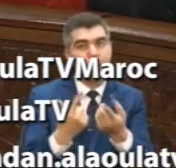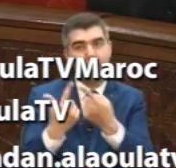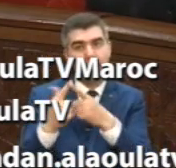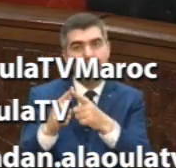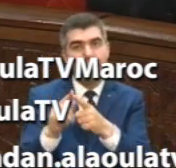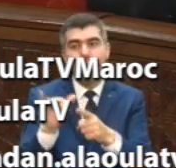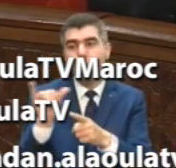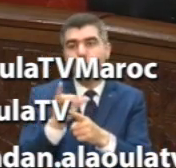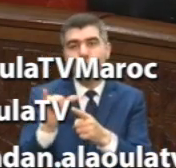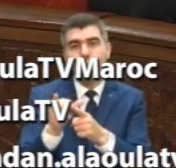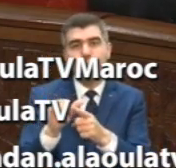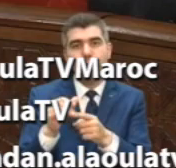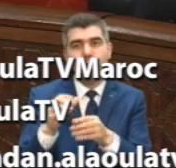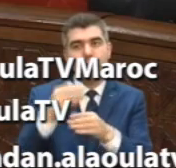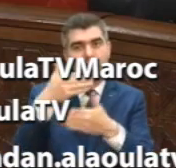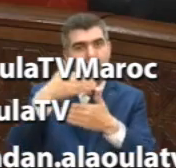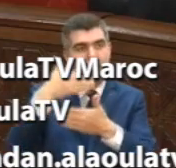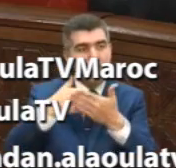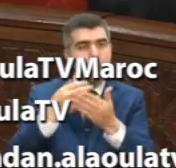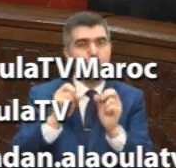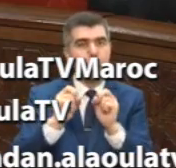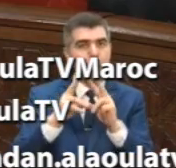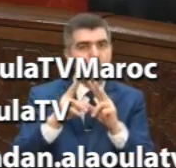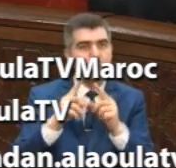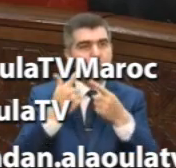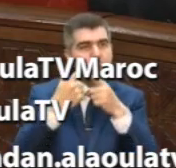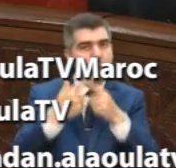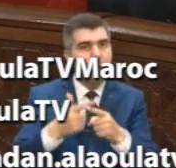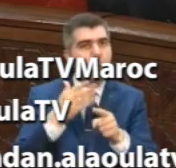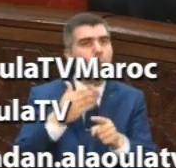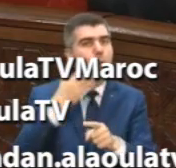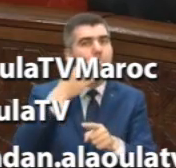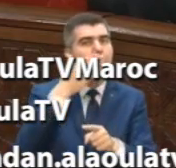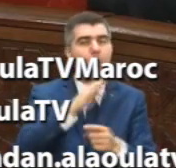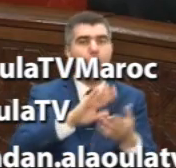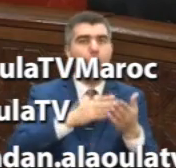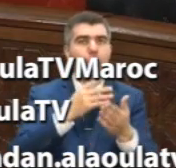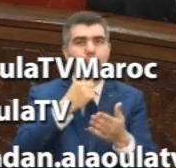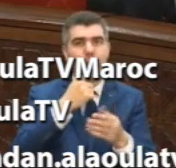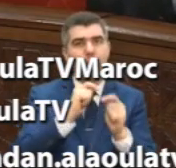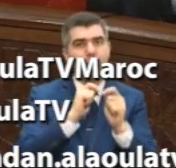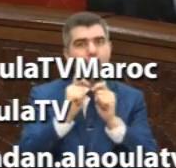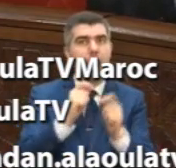الموجود بين المؤسسات الجامعيه الموجوده في الجهه ونستشرف المستقبل. فيما يتعلق ب